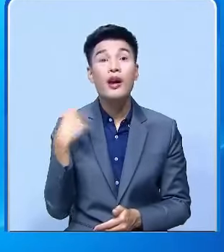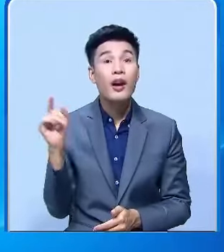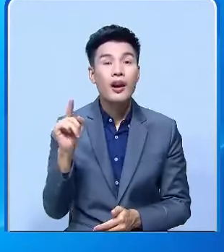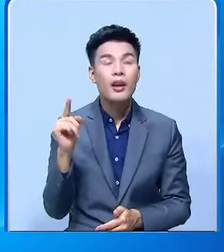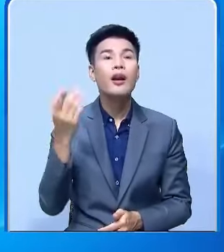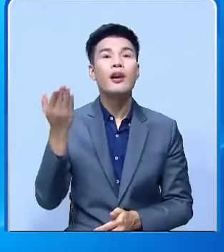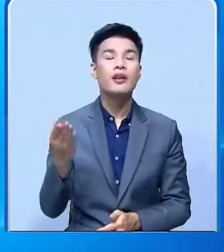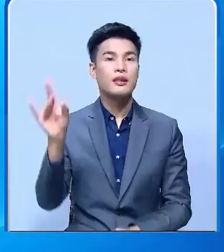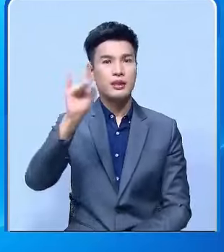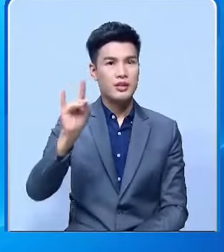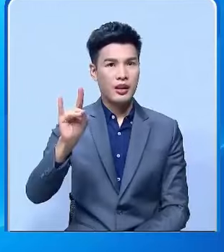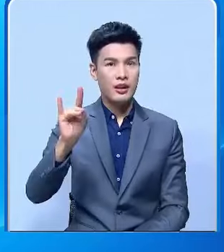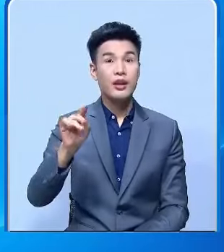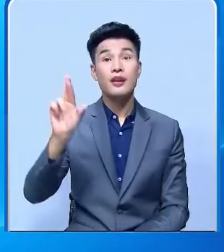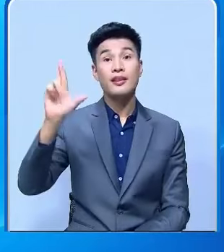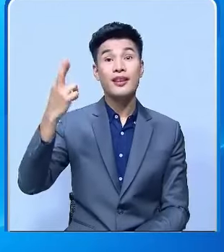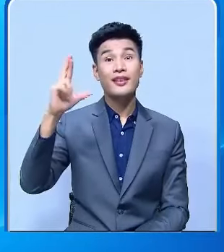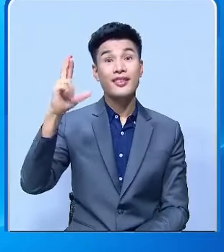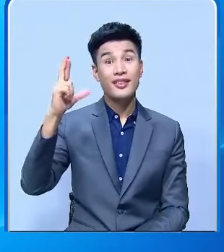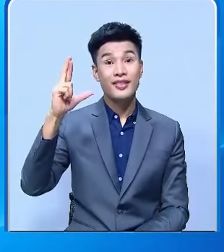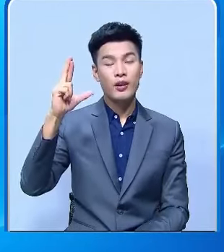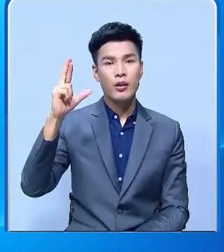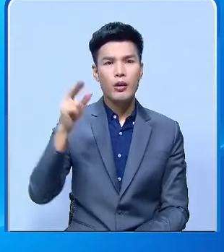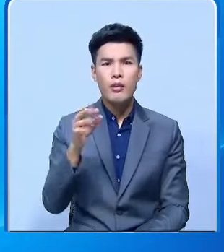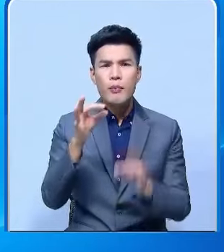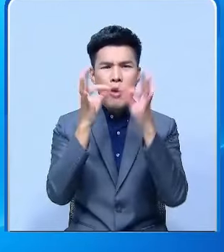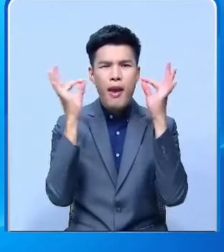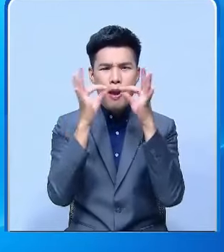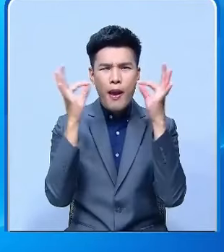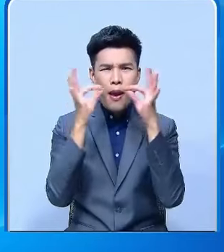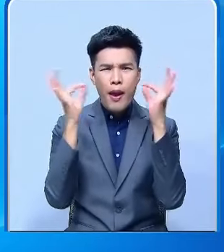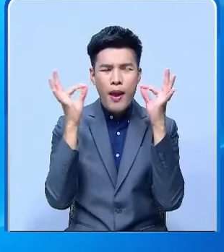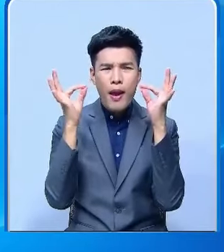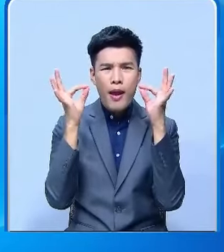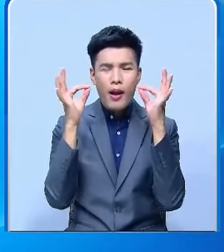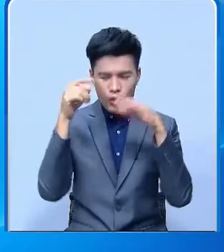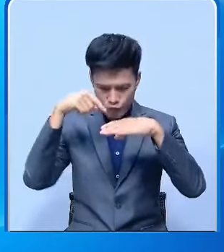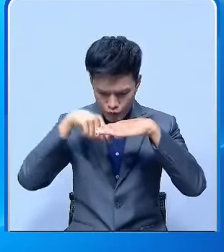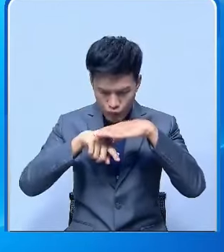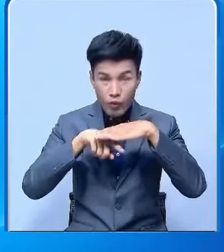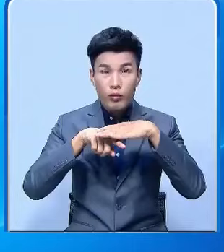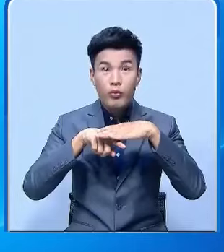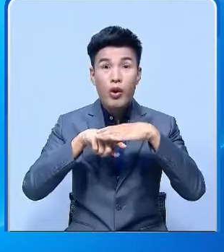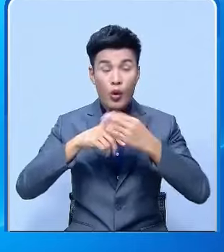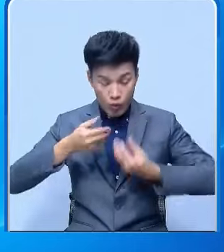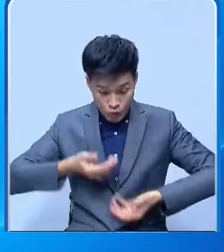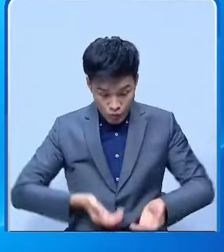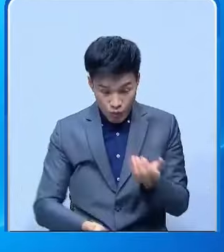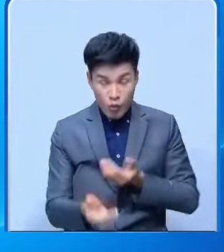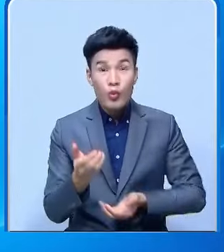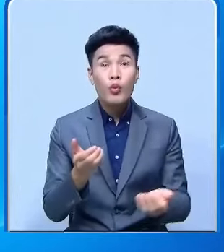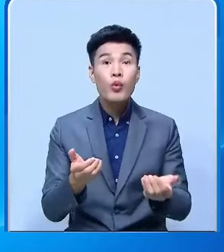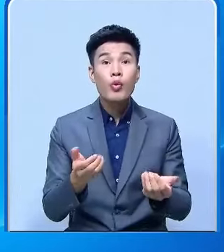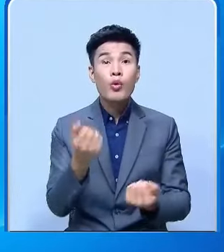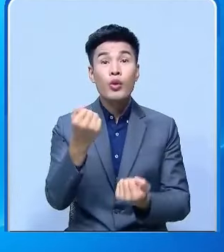ราวเกี่ยวกับสัตว์อันนี้ผู้ใช้ TikTok รายหนึ่งไปเจอแมวแล้วแมวเนี่ยมันแอบคลอดลูกอยู่ในห้องเครื่องรถยนต์อย่างนี ้อ ่ะ